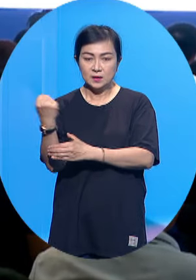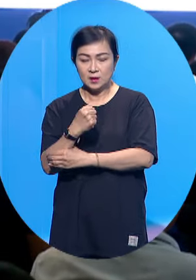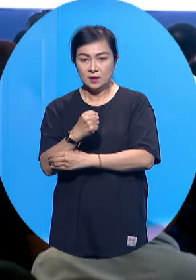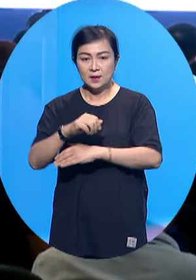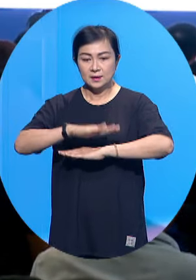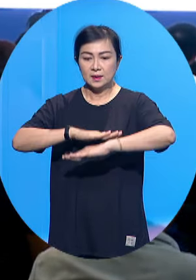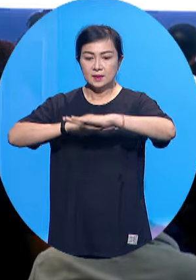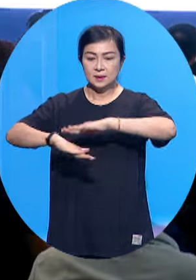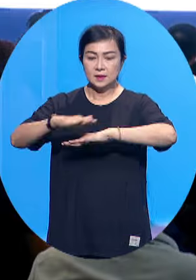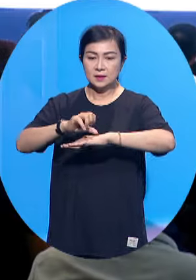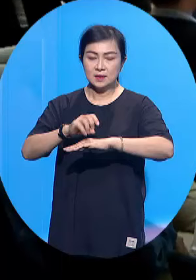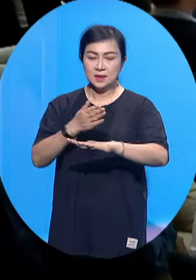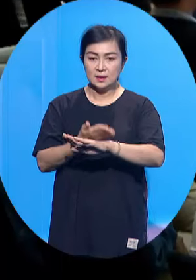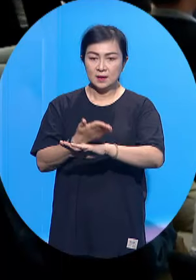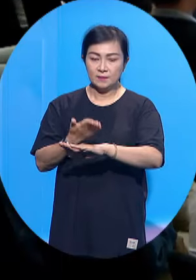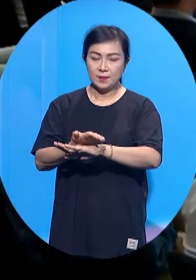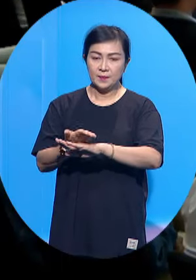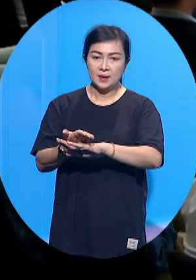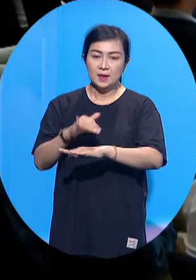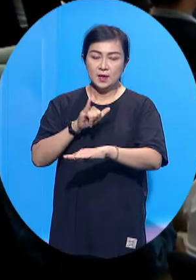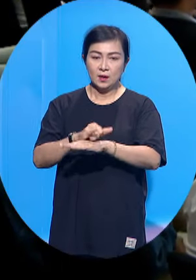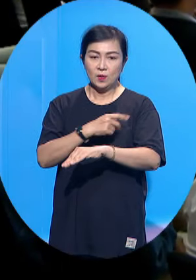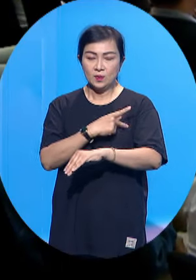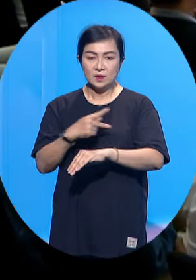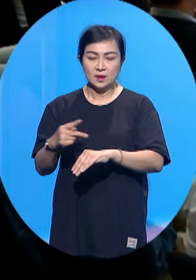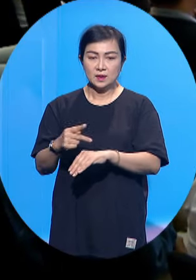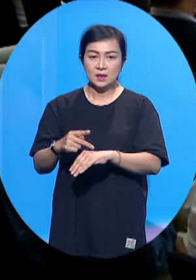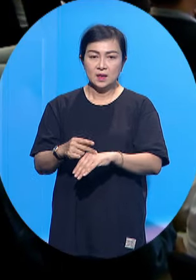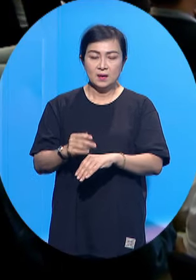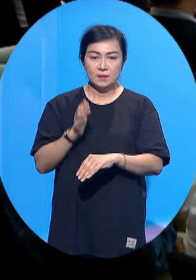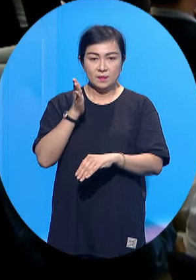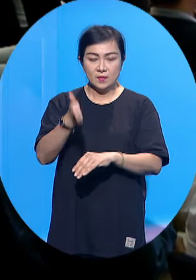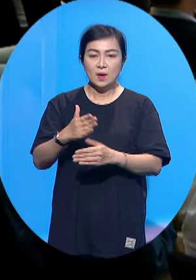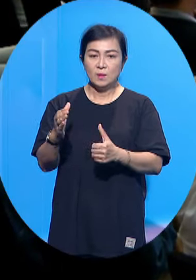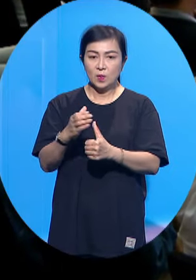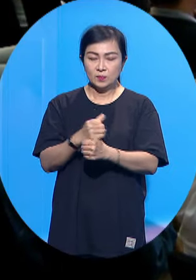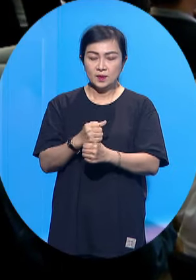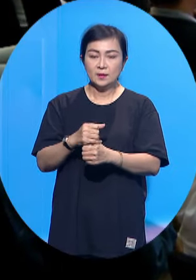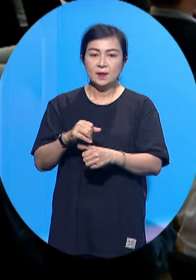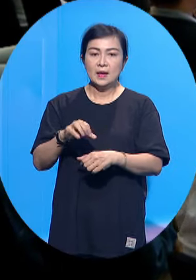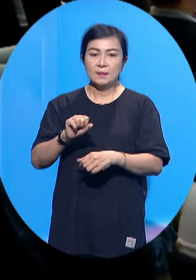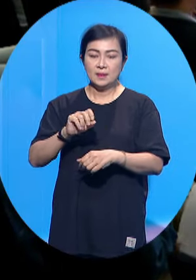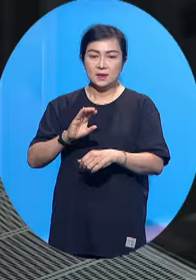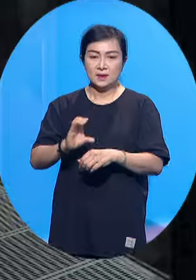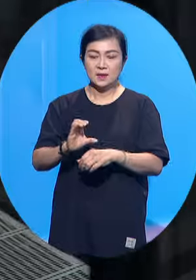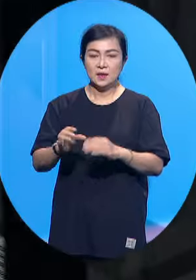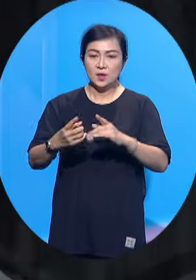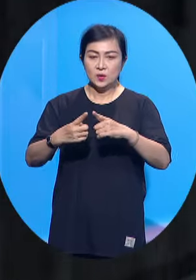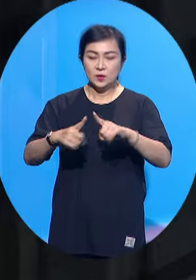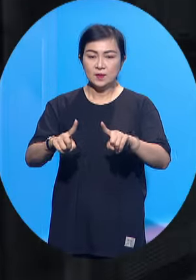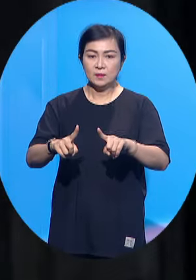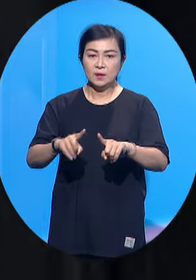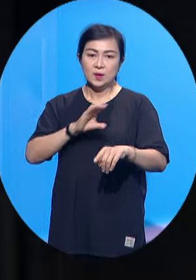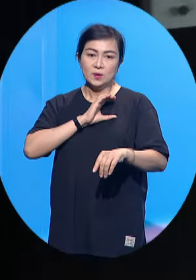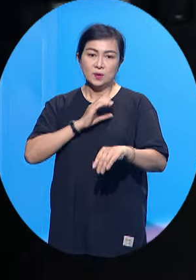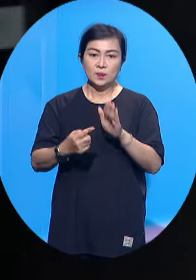nhằm xây dựng hệ sinh thái sản phẩm đa dạng do nhu cầu của khách hàng ngày càng tiến hóa. Mục tiêu của Viettel IDC tiếp tục là doanh nghiệp nội địa chủ